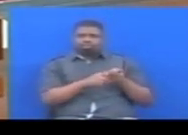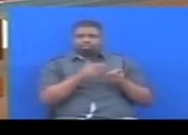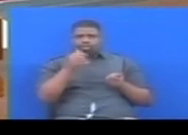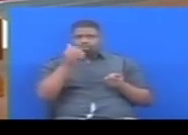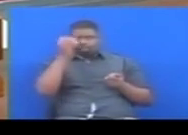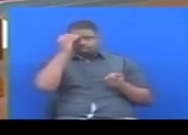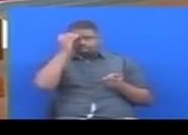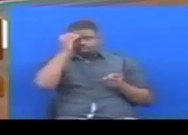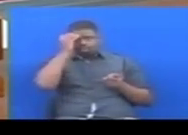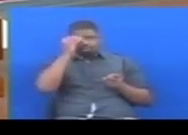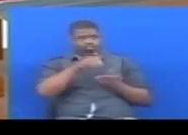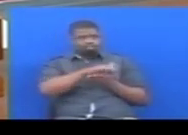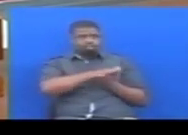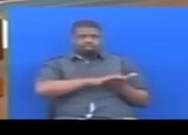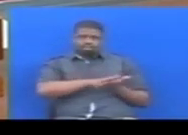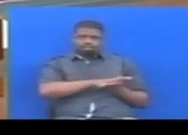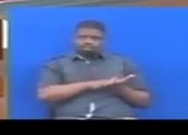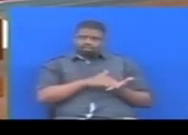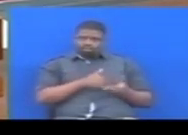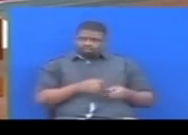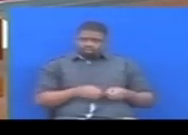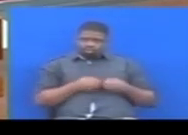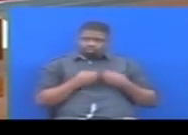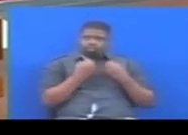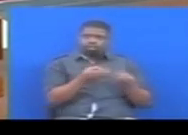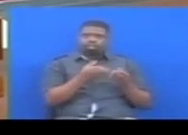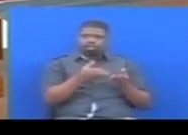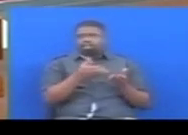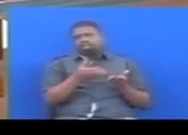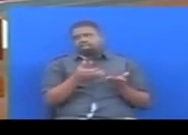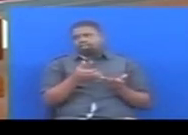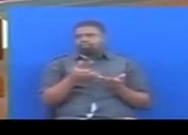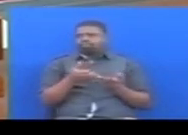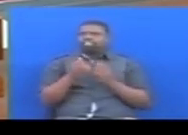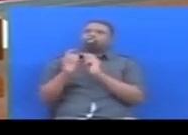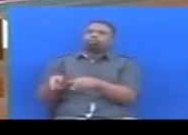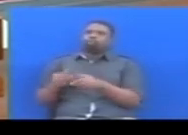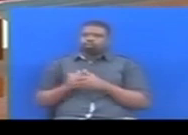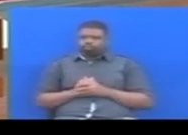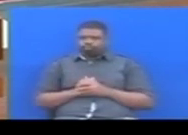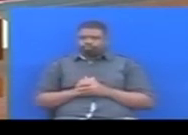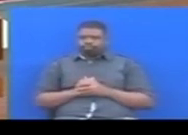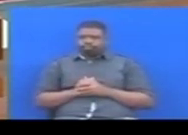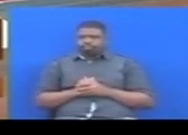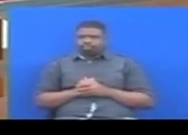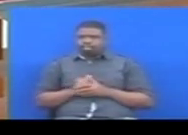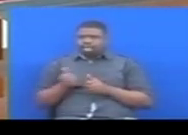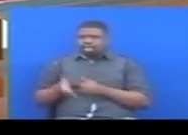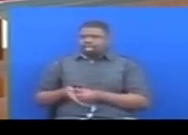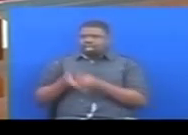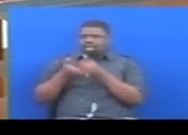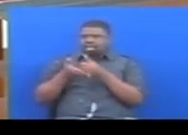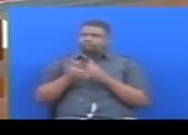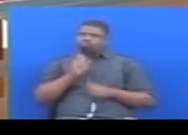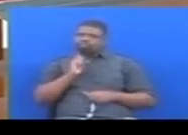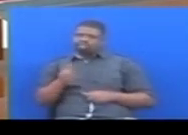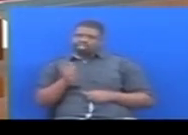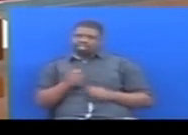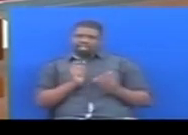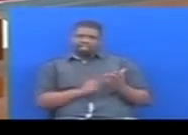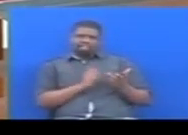uvunaji endelevu unaoendana na wingi wa rasilimali zilizopo. Mheshimiwa Naibu Spika, tathmini ya wingi